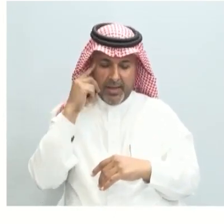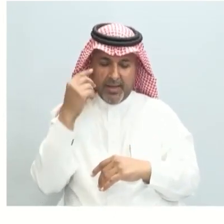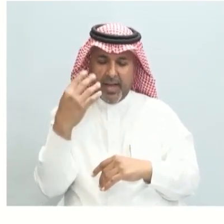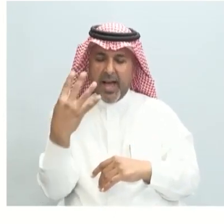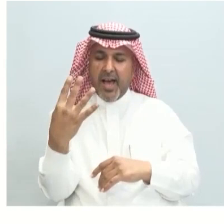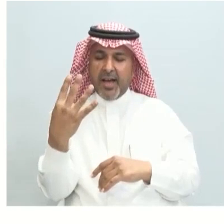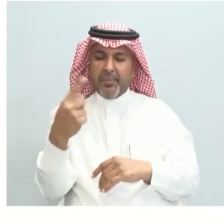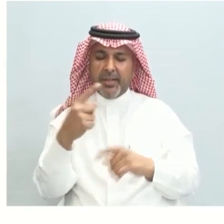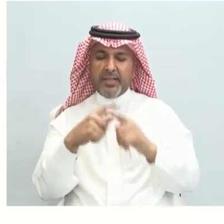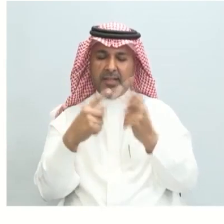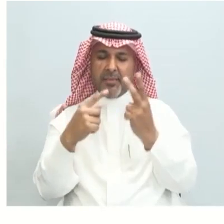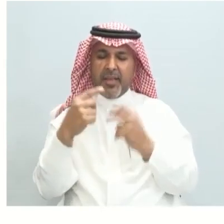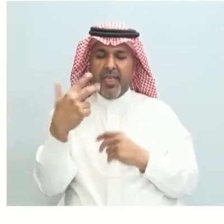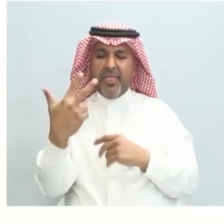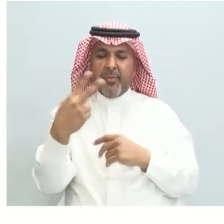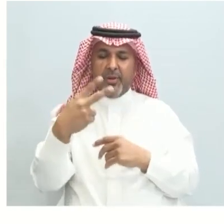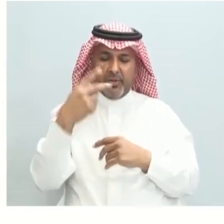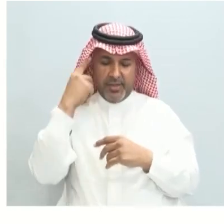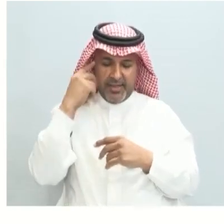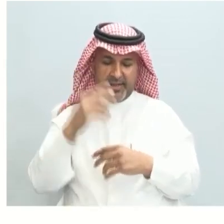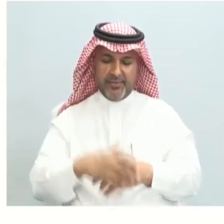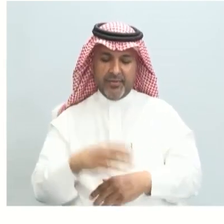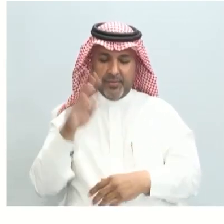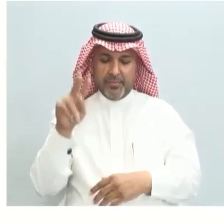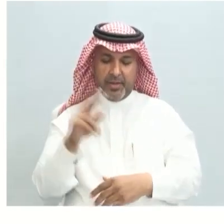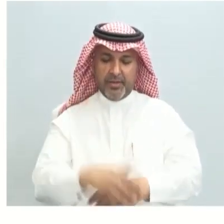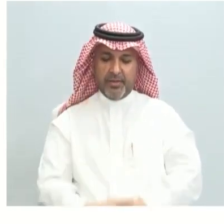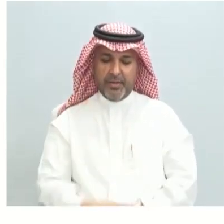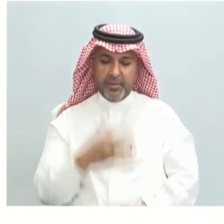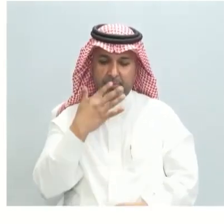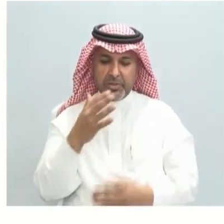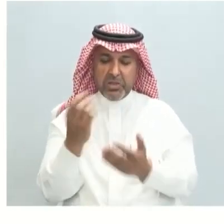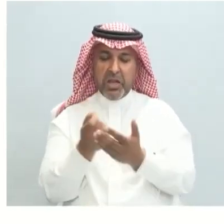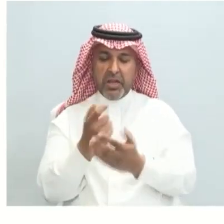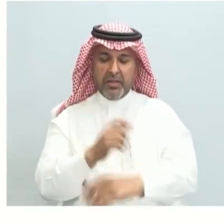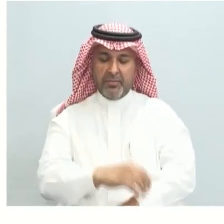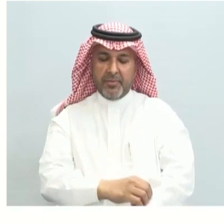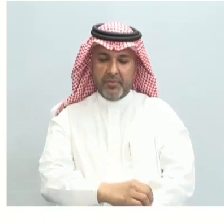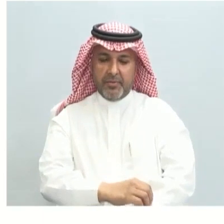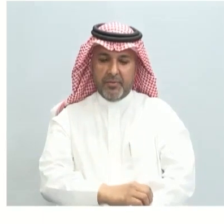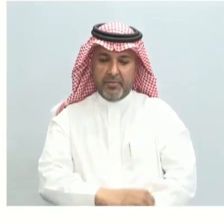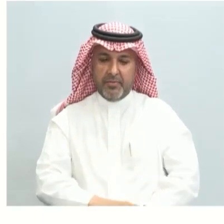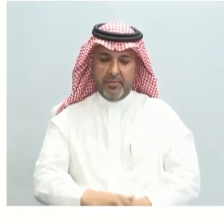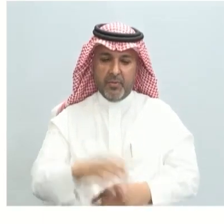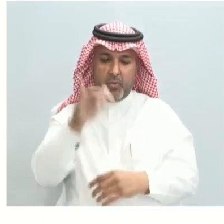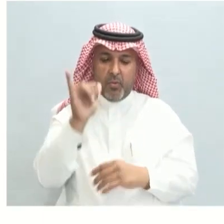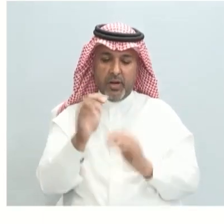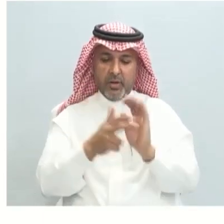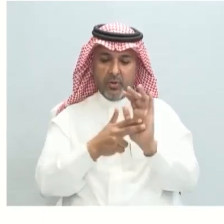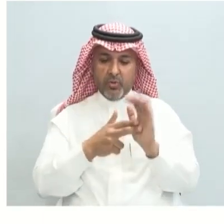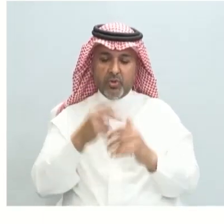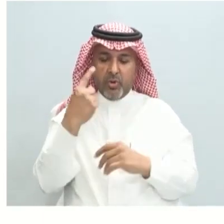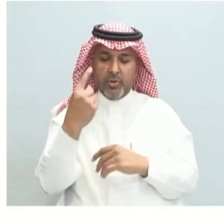تساوي 28 باي بهذا الشكل خلاص صار الموضوع بسيط بالنسبة لي فبالتالي بقول أن واي